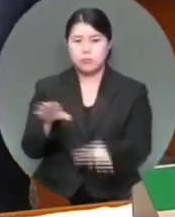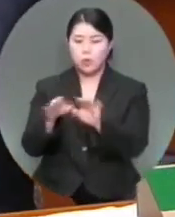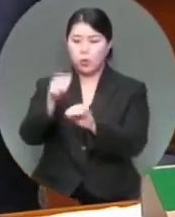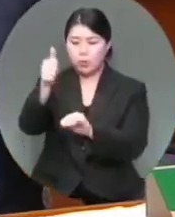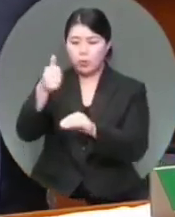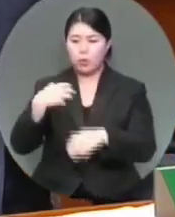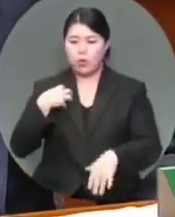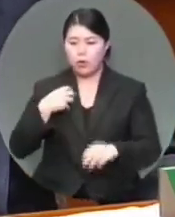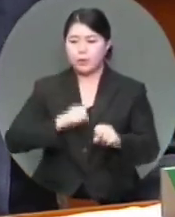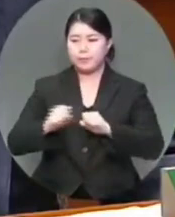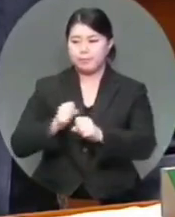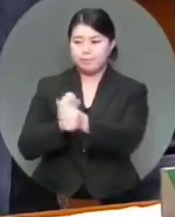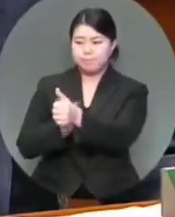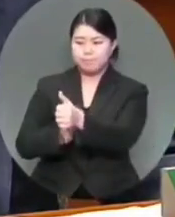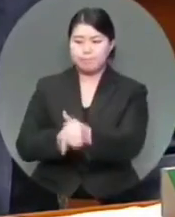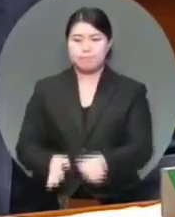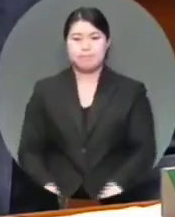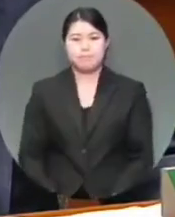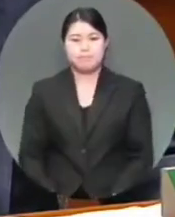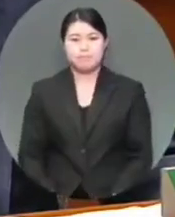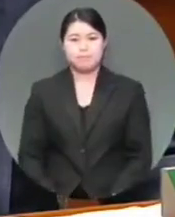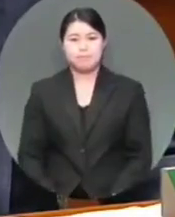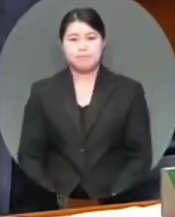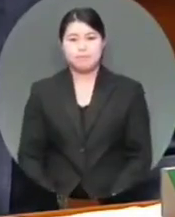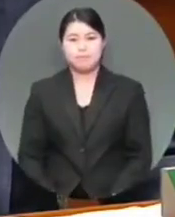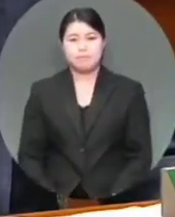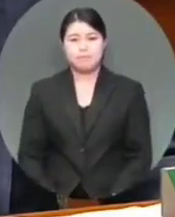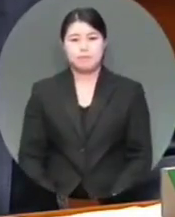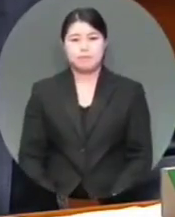총리님도 역할을 좀 해주시기 바랍니다.